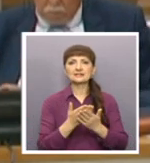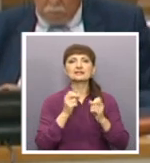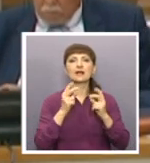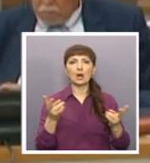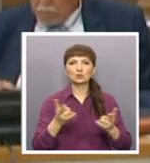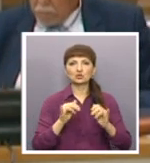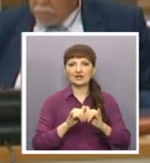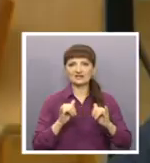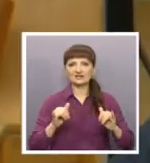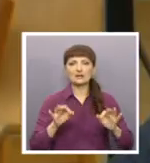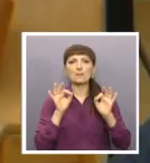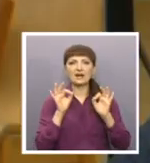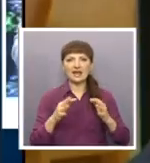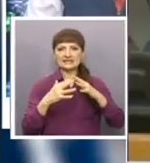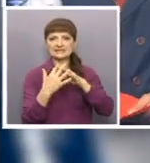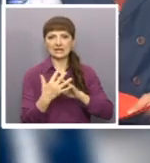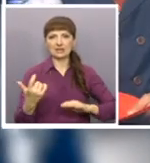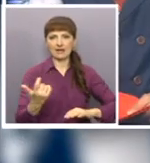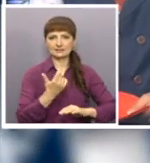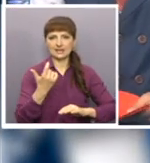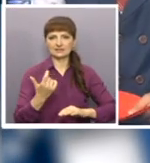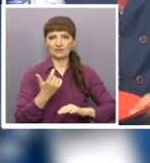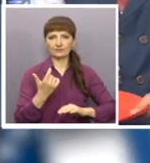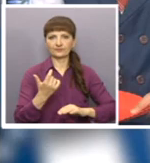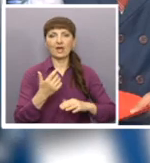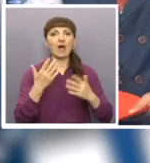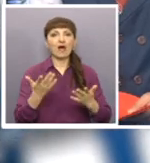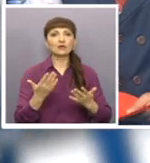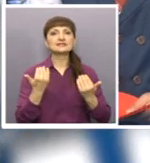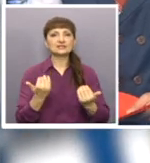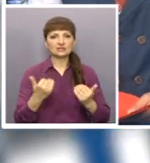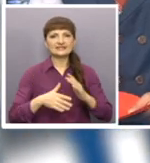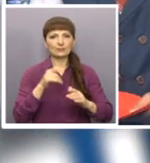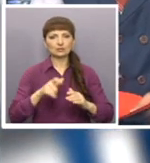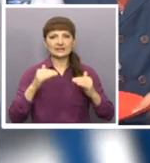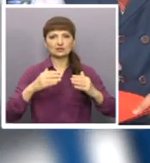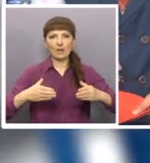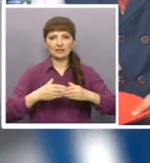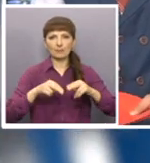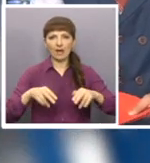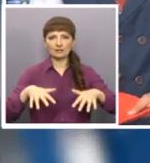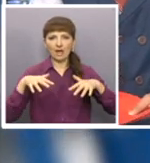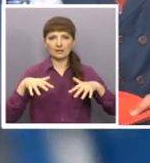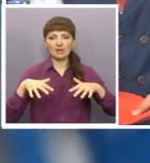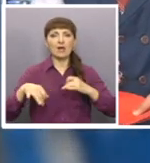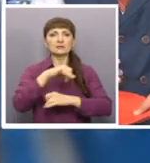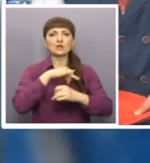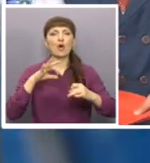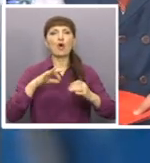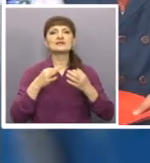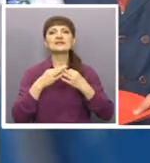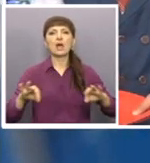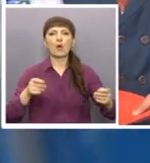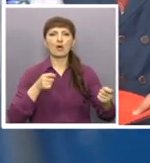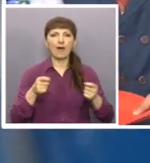нужно развивать правильно сельское хозяйство. А вот действующий депутат Нижней палаты парламента размышляет о демократии и о